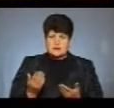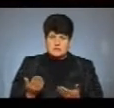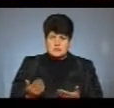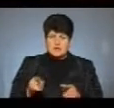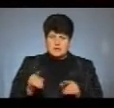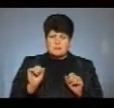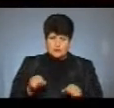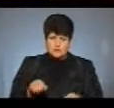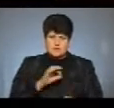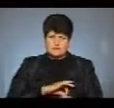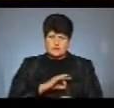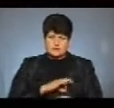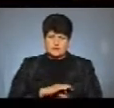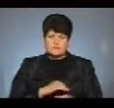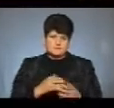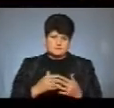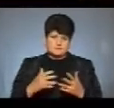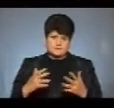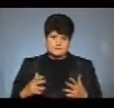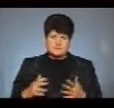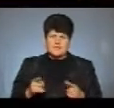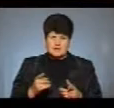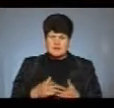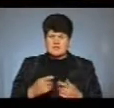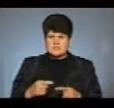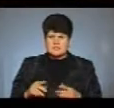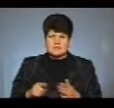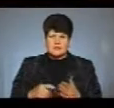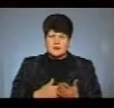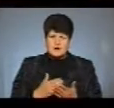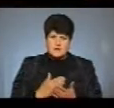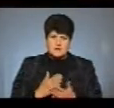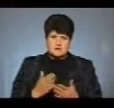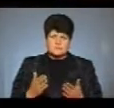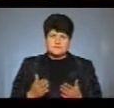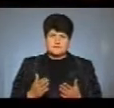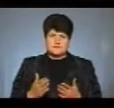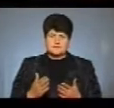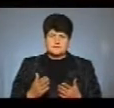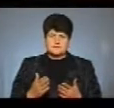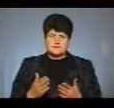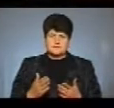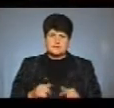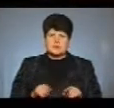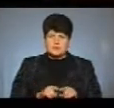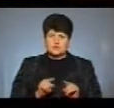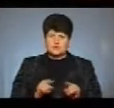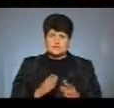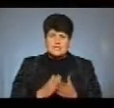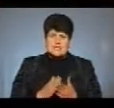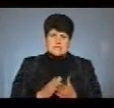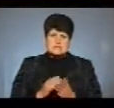їх використовувати на гейм-клабах. Тут всякі різні карти, teacher's manuals. Також тут є